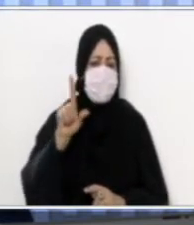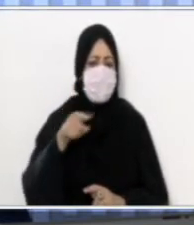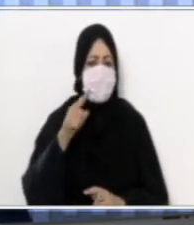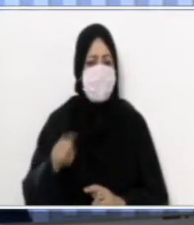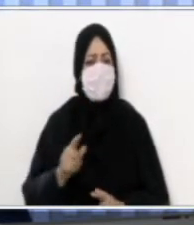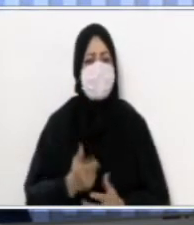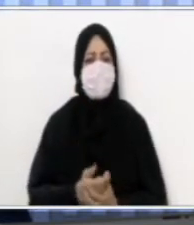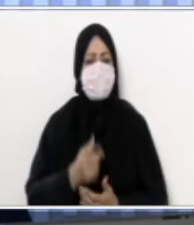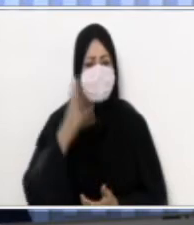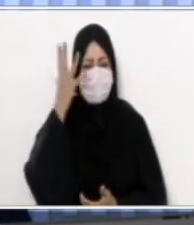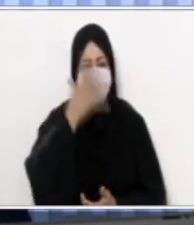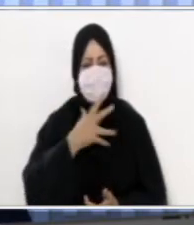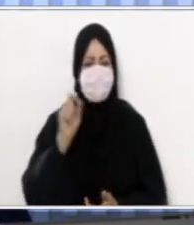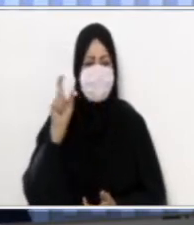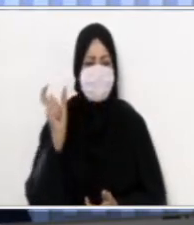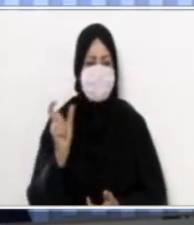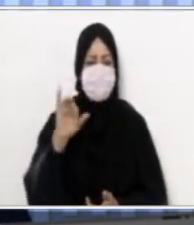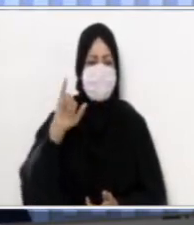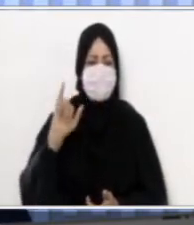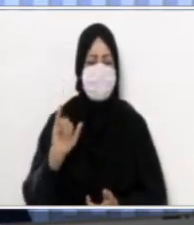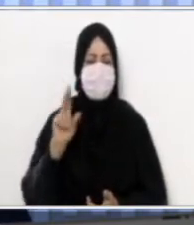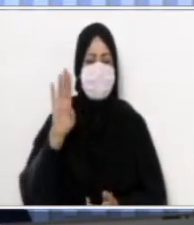ماشي. الأخت عائشة من مصراتة. نعم.